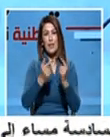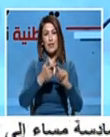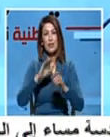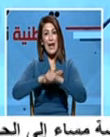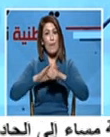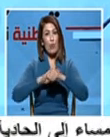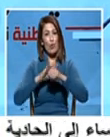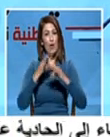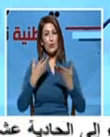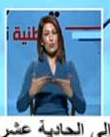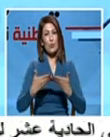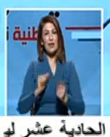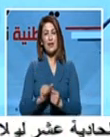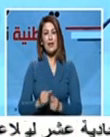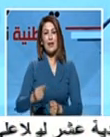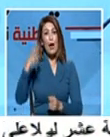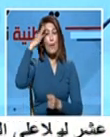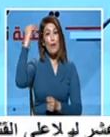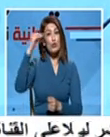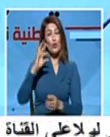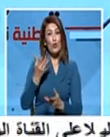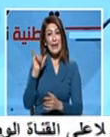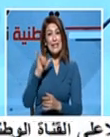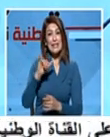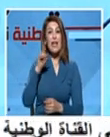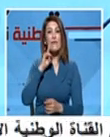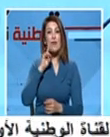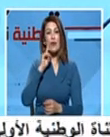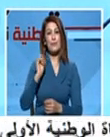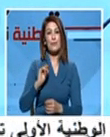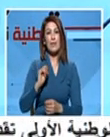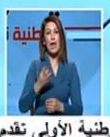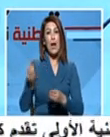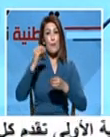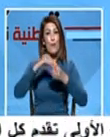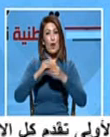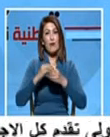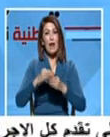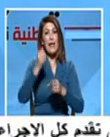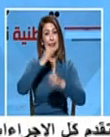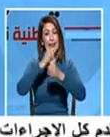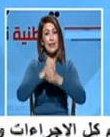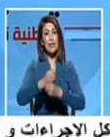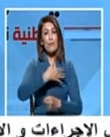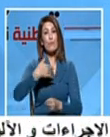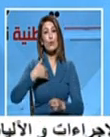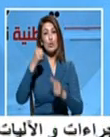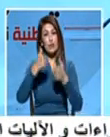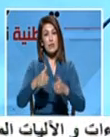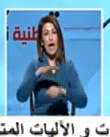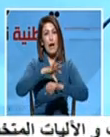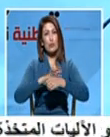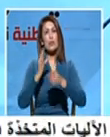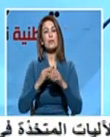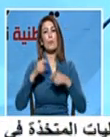الموضوع. تحضر معنا الأستاذة والدكتورة رافلة تاج دلاجي وهي مكلفة بمهمة بوزارة الصحة، مرحبا بك دكتورة. يحضر